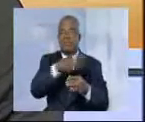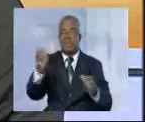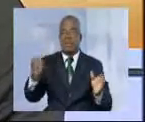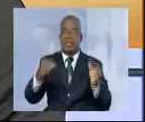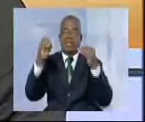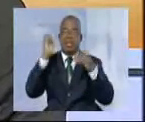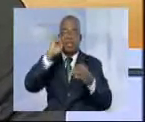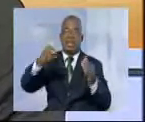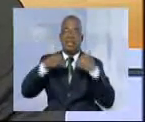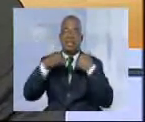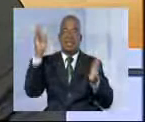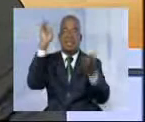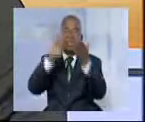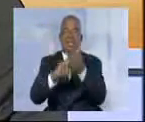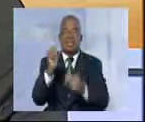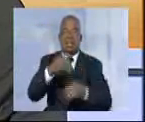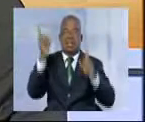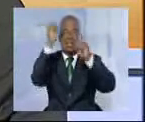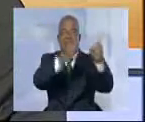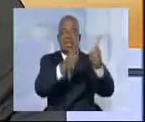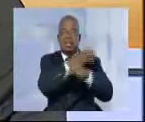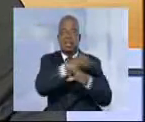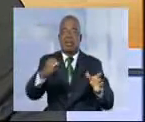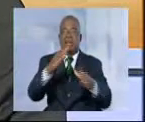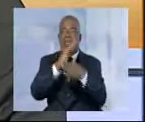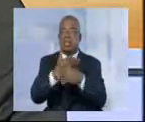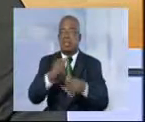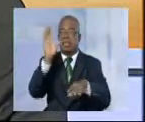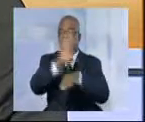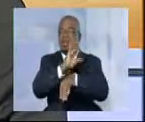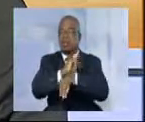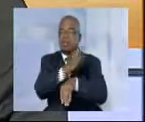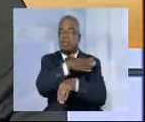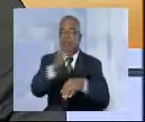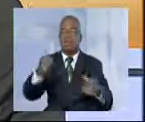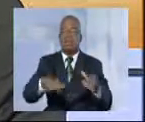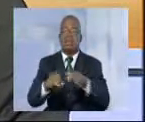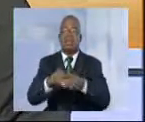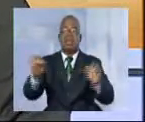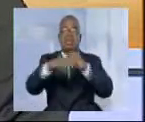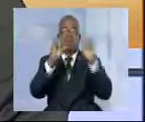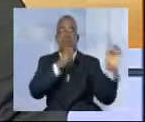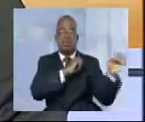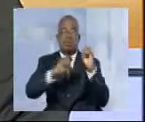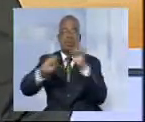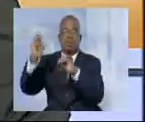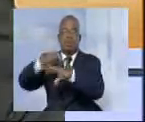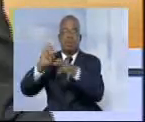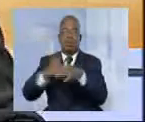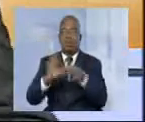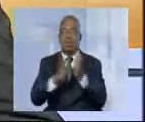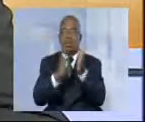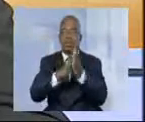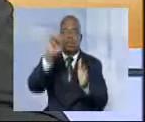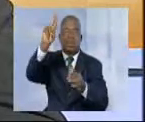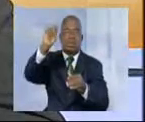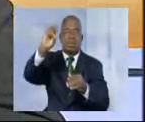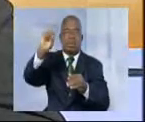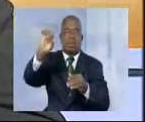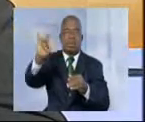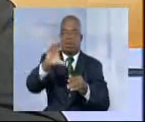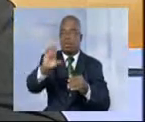procédé hier à la signature de l'accord siège entre la Côte d'Ivoire et l'UNESCO. Et cette signature permettra le renforcement des relations entre la